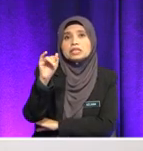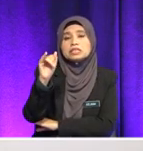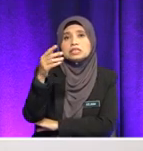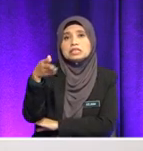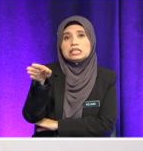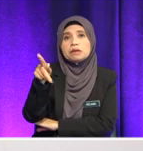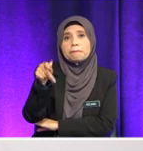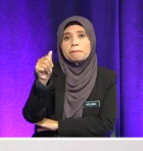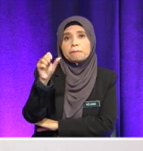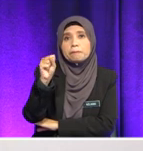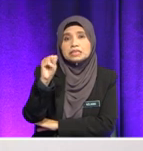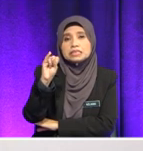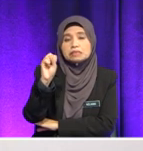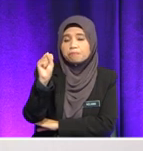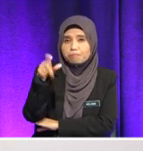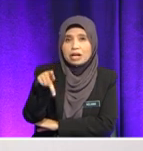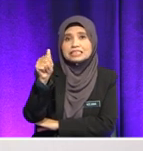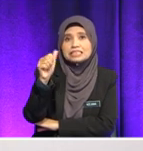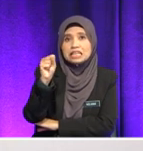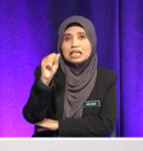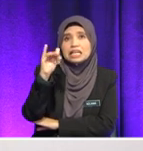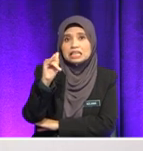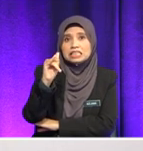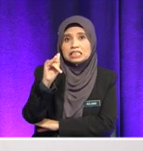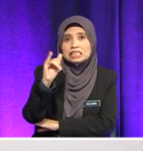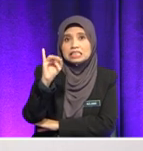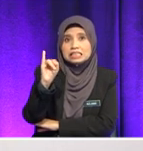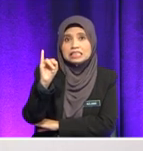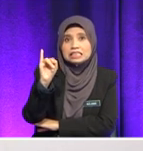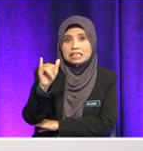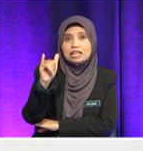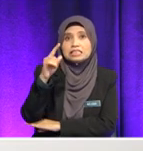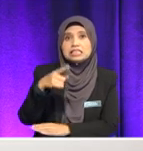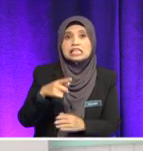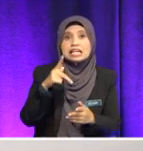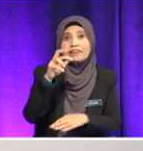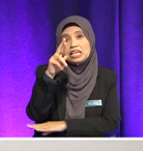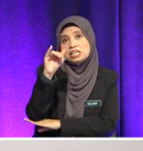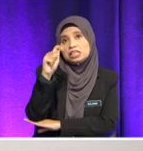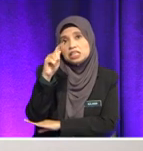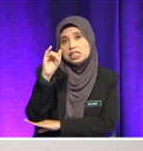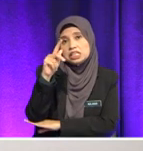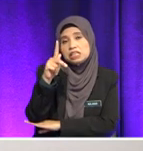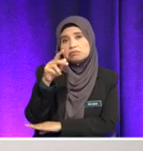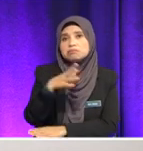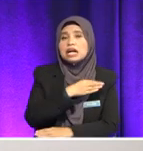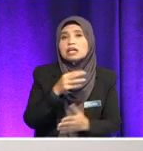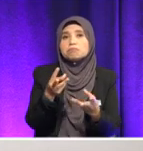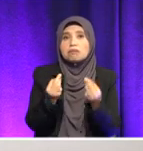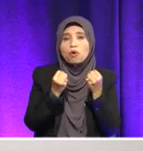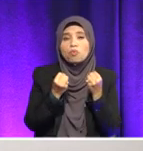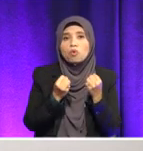keluarga negaraan yang dianggap tidak menjaga kepentingan orang Melayu dan mau kedudukan agama Islam menjadi